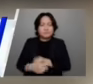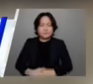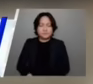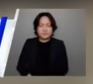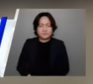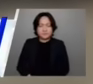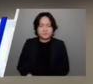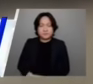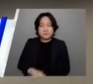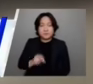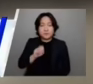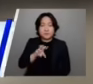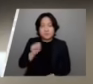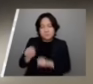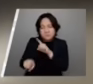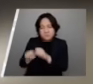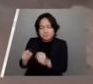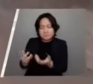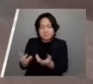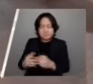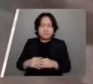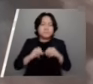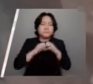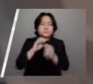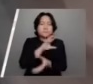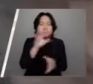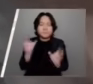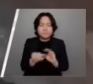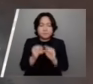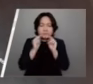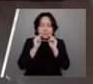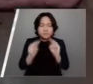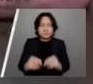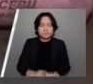panig. Para sa GMA Integrated News, ako si